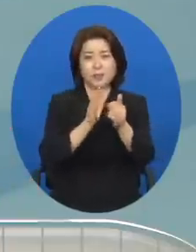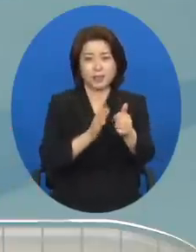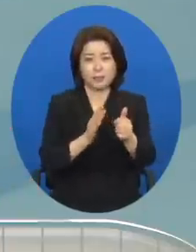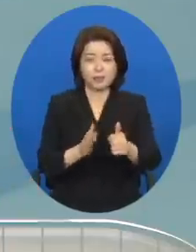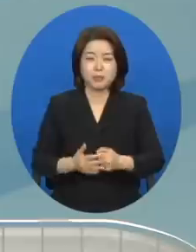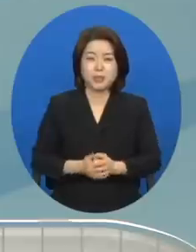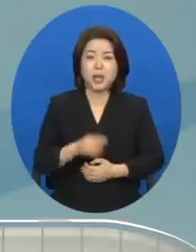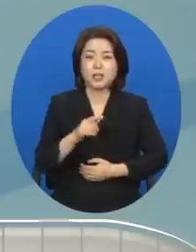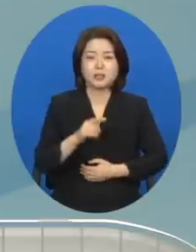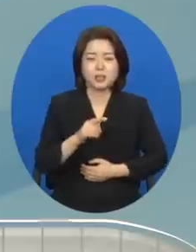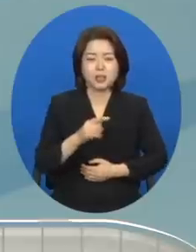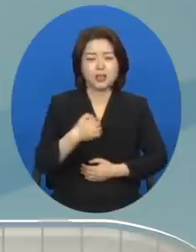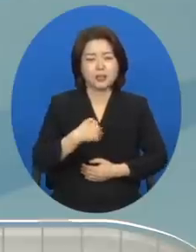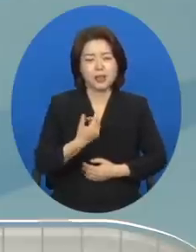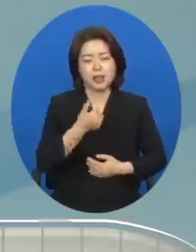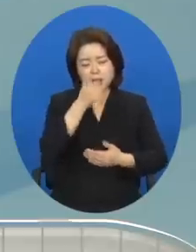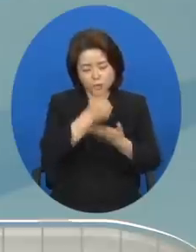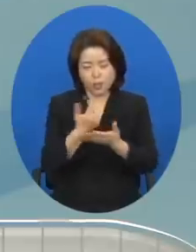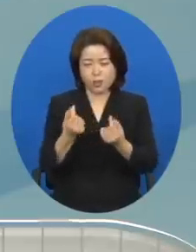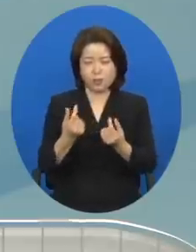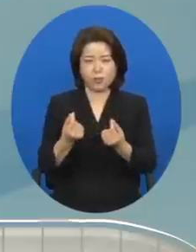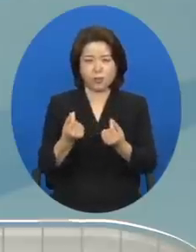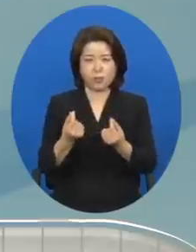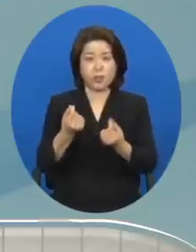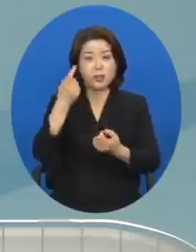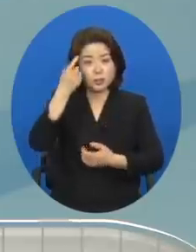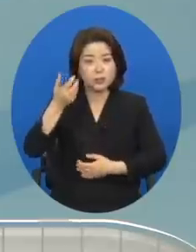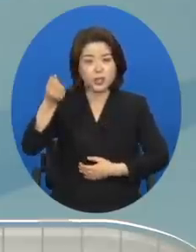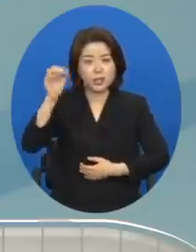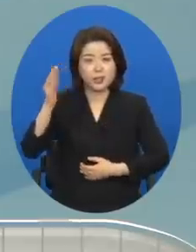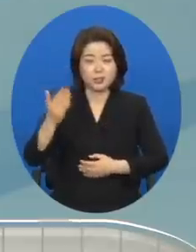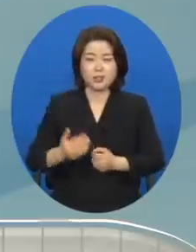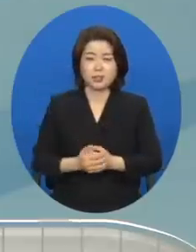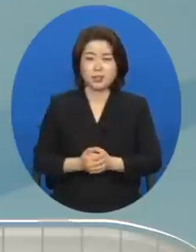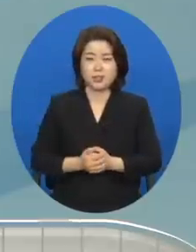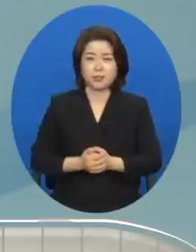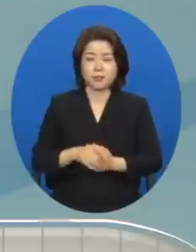그게 곧 내 죄인 거죠. 우리가 그렇게